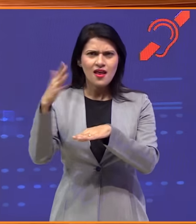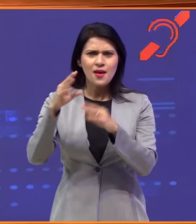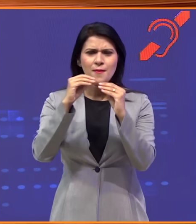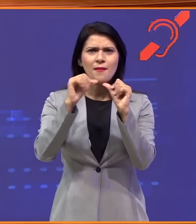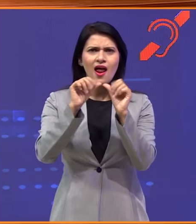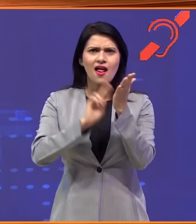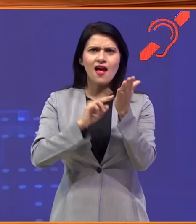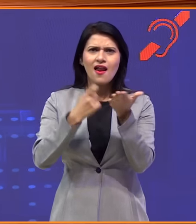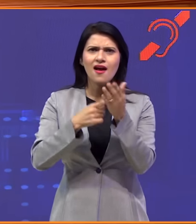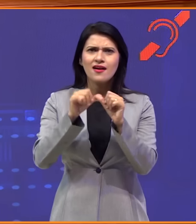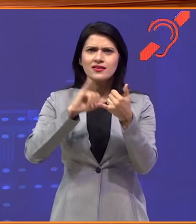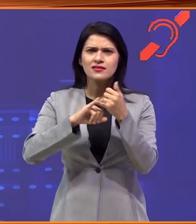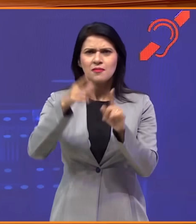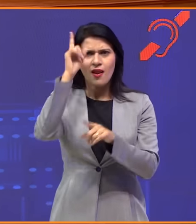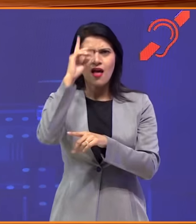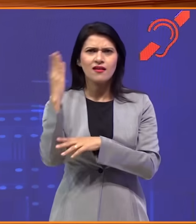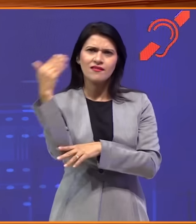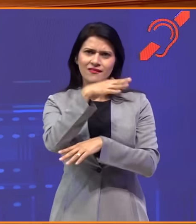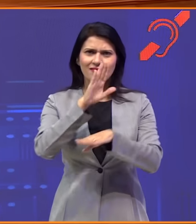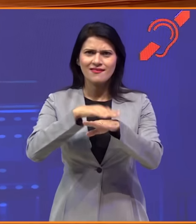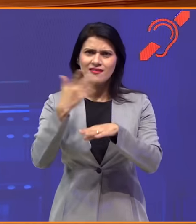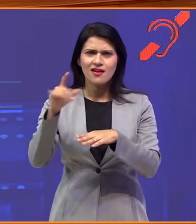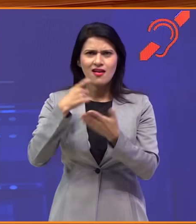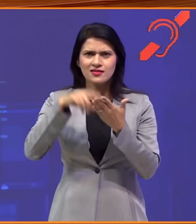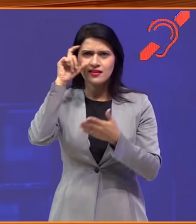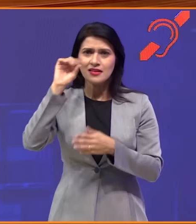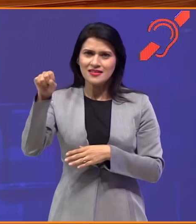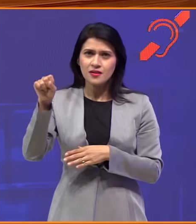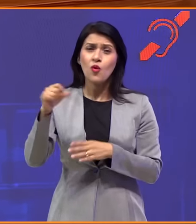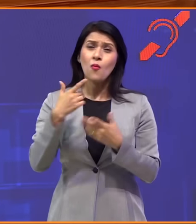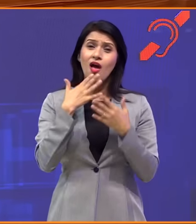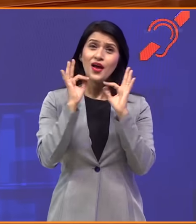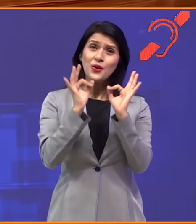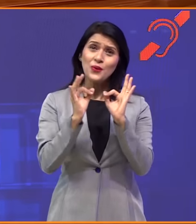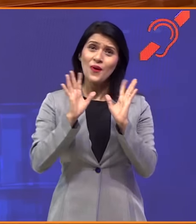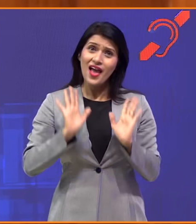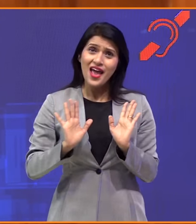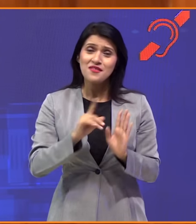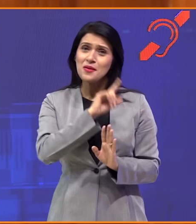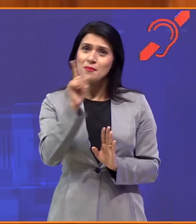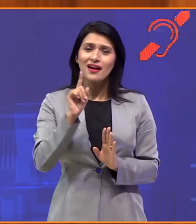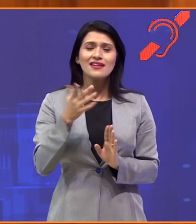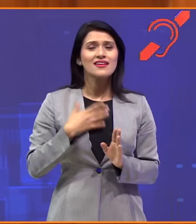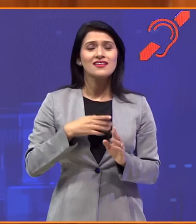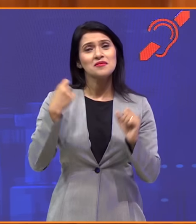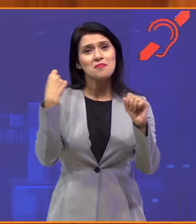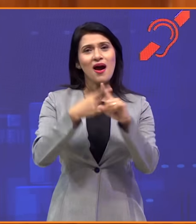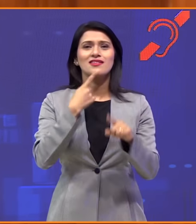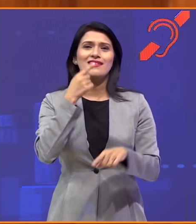ब है ना वहां पे अच्छी बात भी बिना गाली के तो होती नहीं